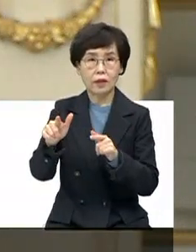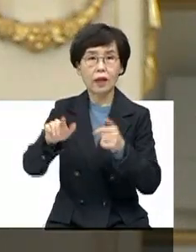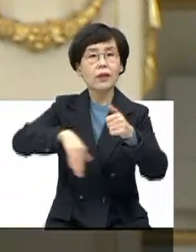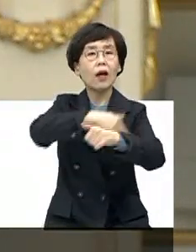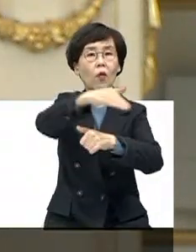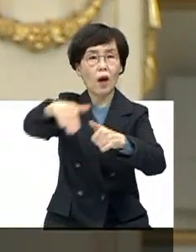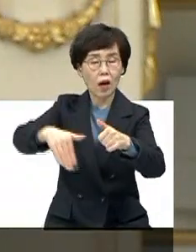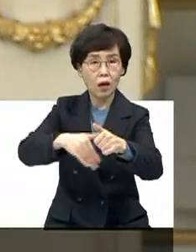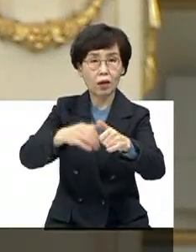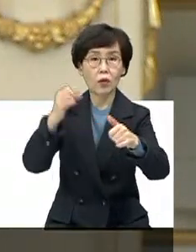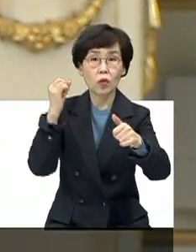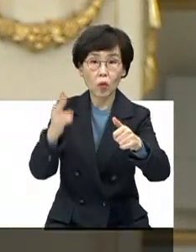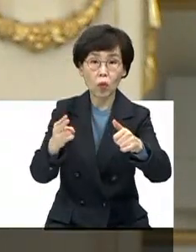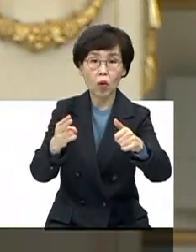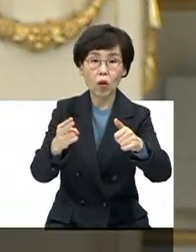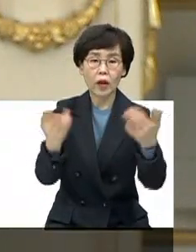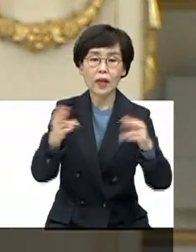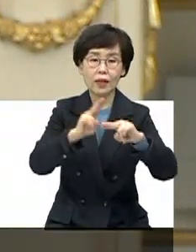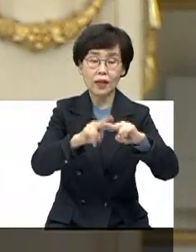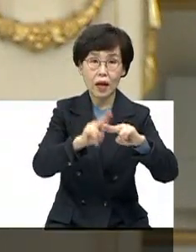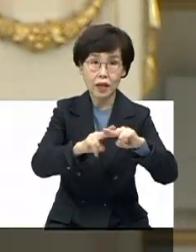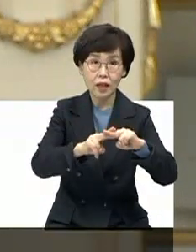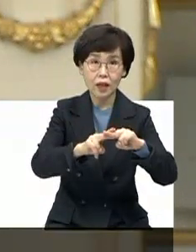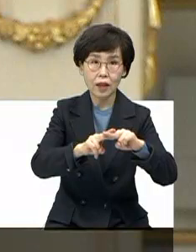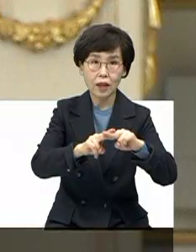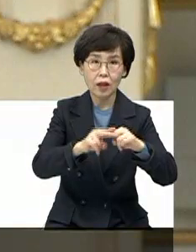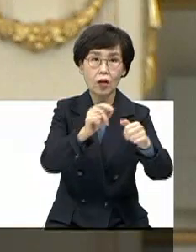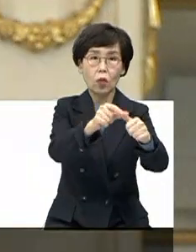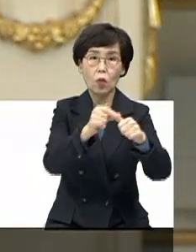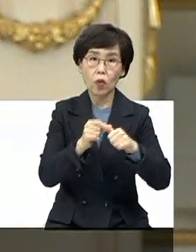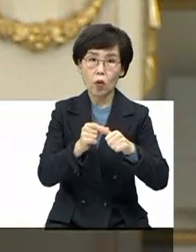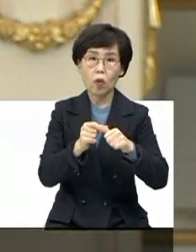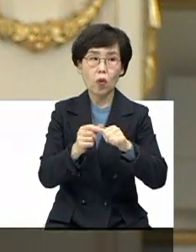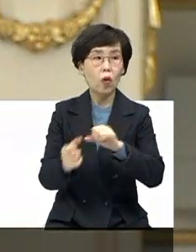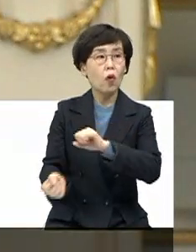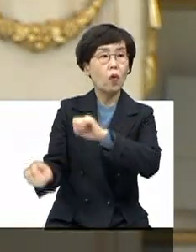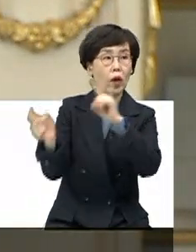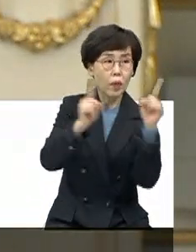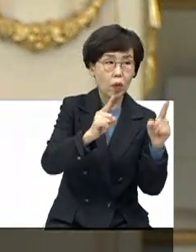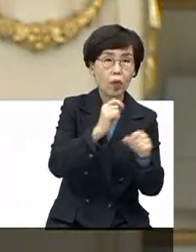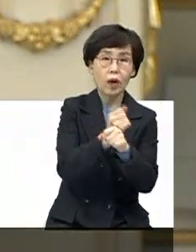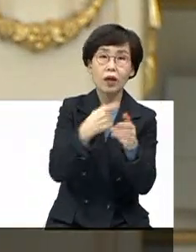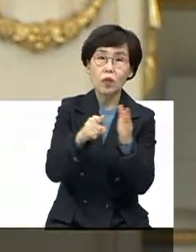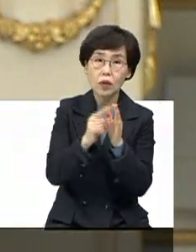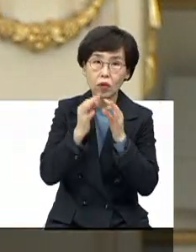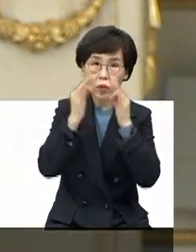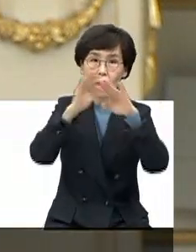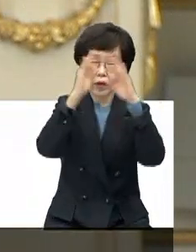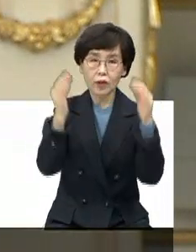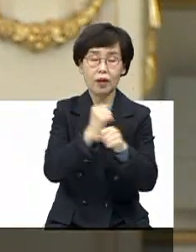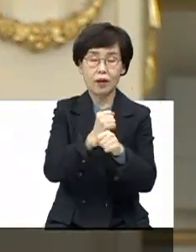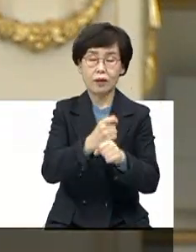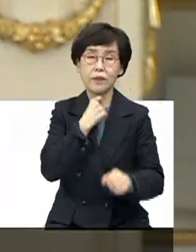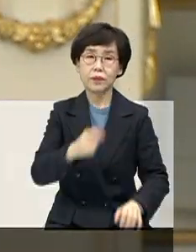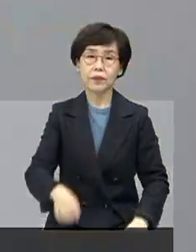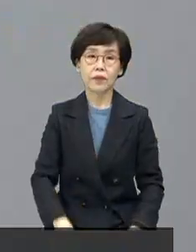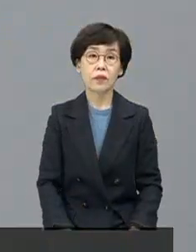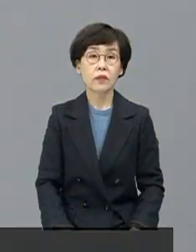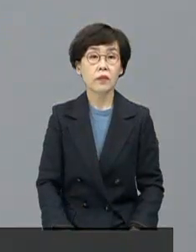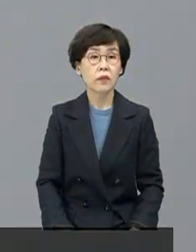삶 그리고 또 고용 이것을 또 회복시켜 나가는 데도 총력을 다